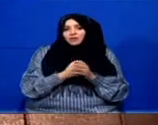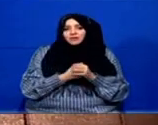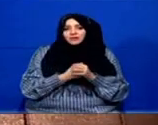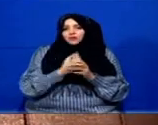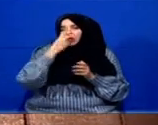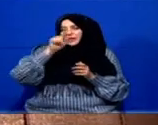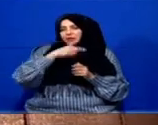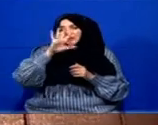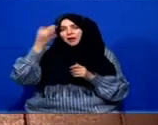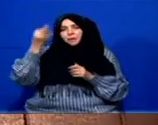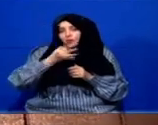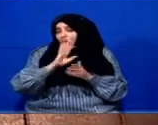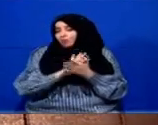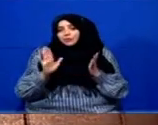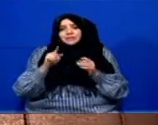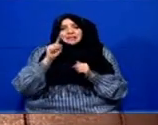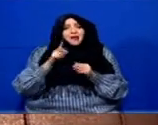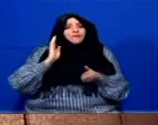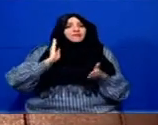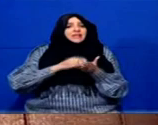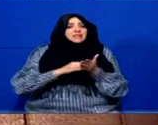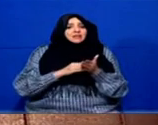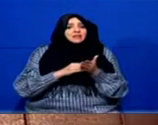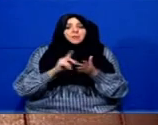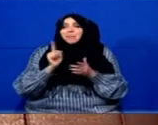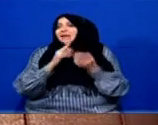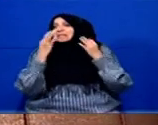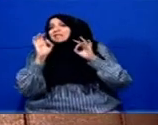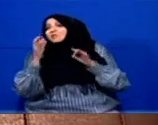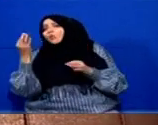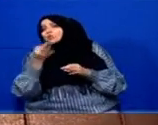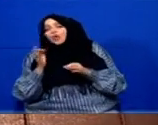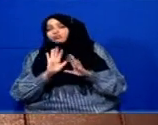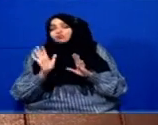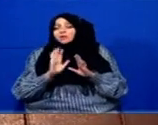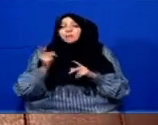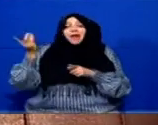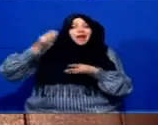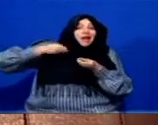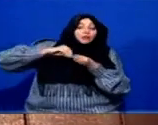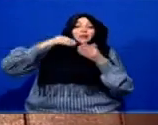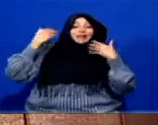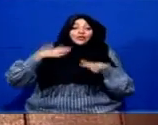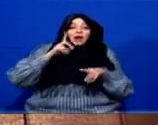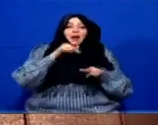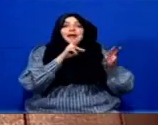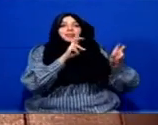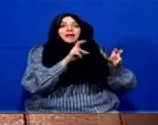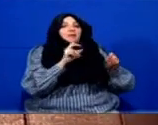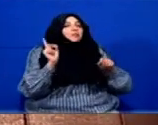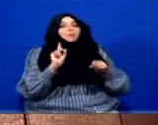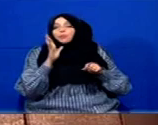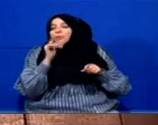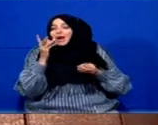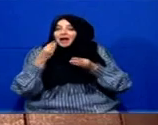فاصل خمسه بالمئه فقط يعني 25 الف دينار جزائري بالنسبه لمن